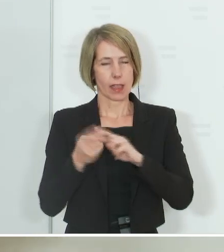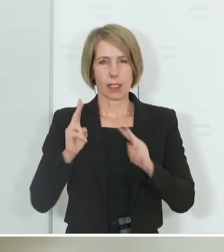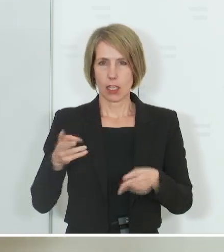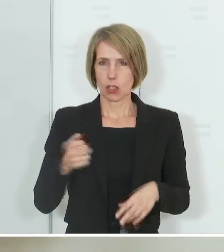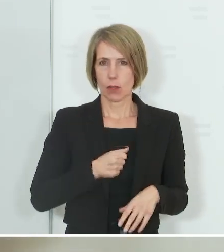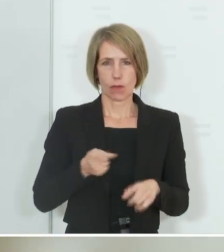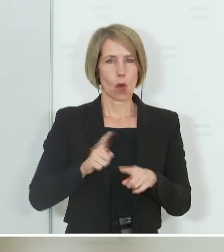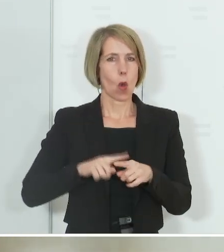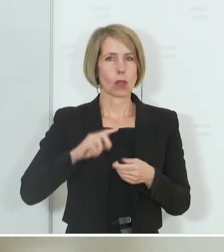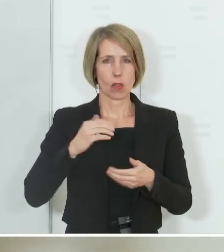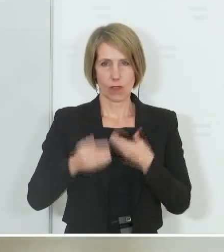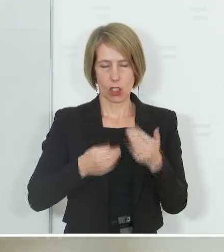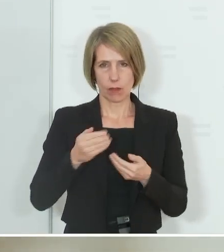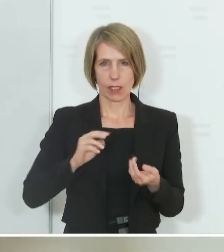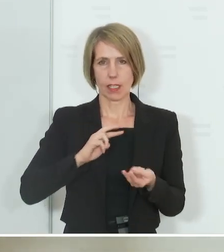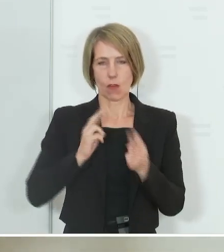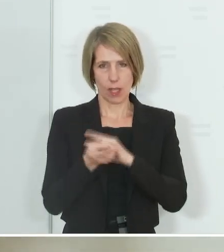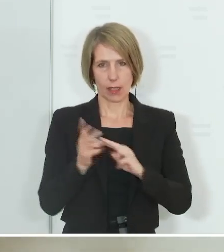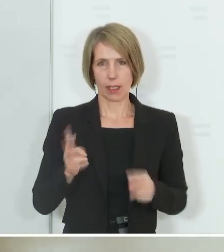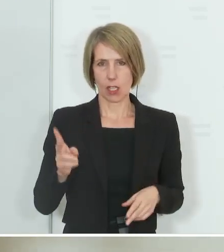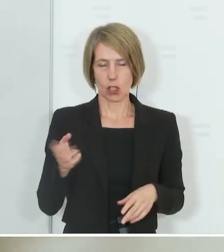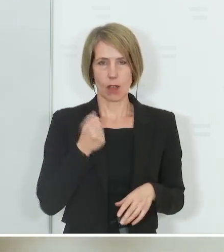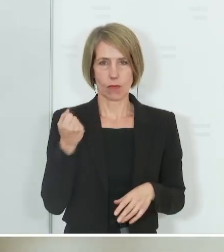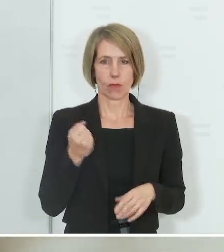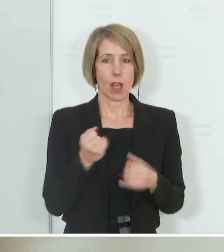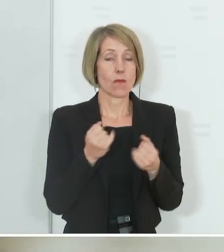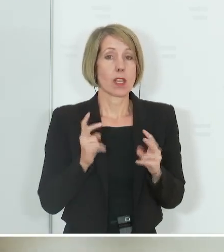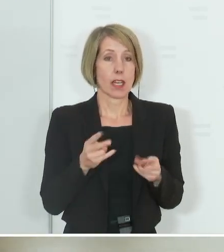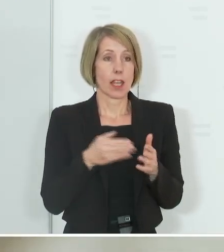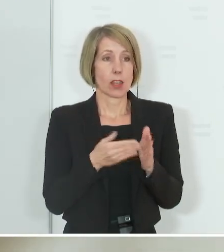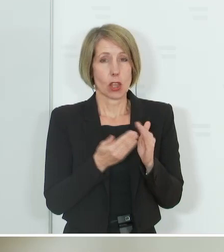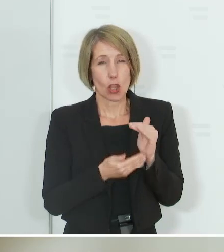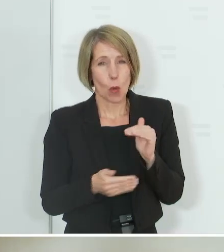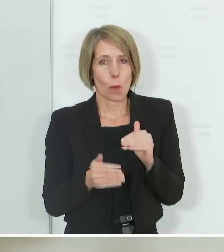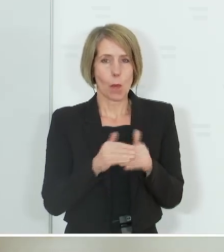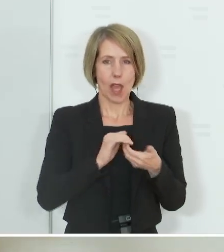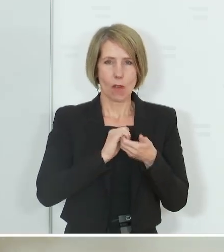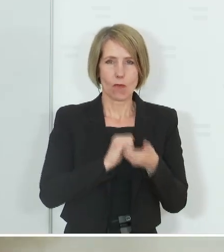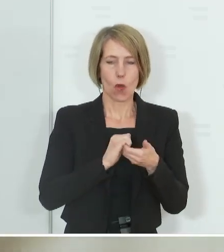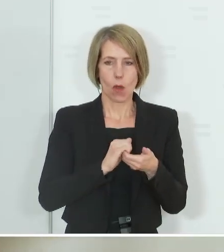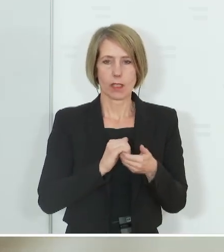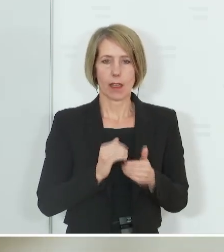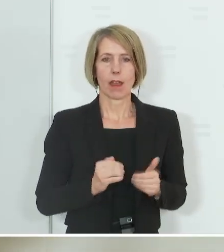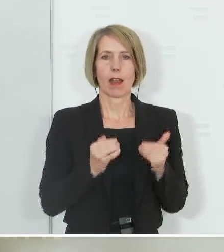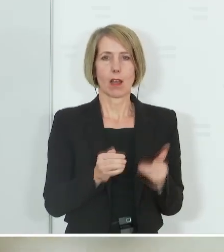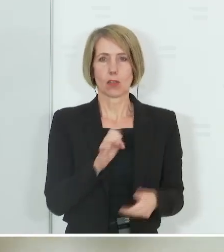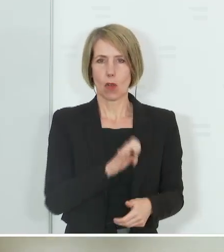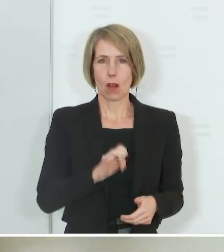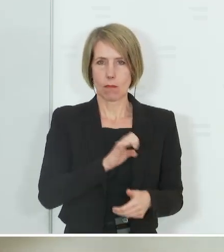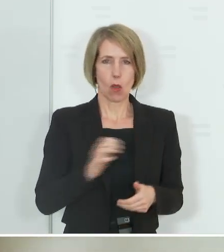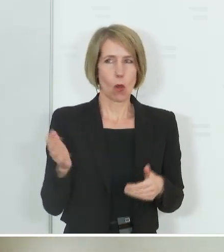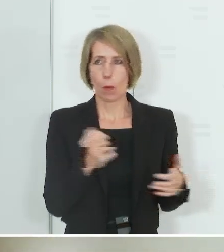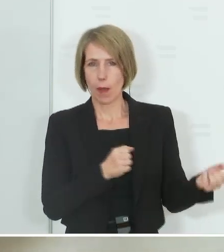hier heute besprochen haben, ist folgender. Wie können wir noch mehr Freunde als Europäische Union außerhalb Europas gewinnen? Wie können wir